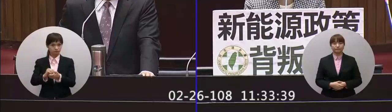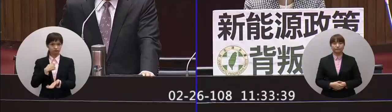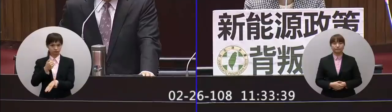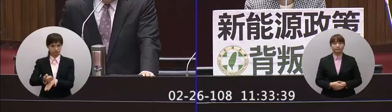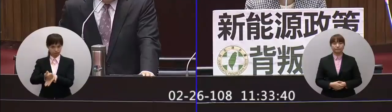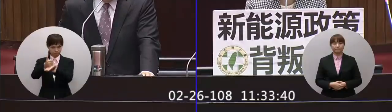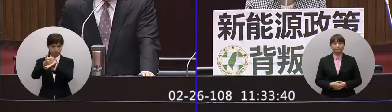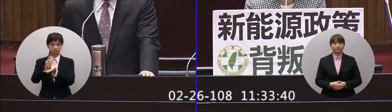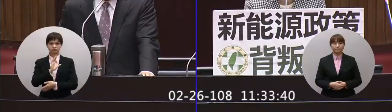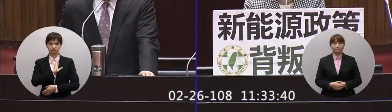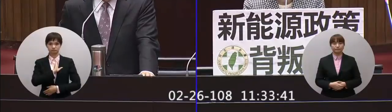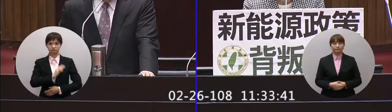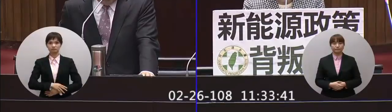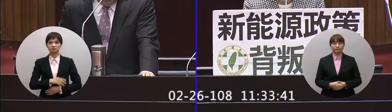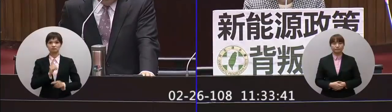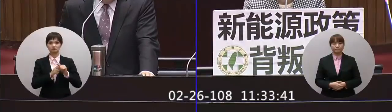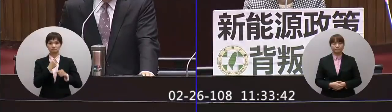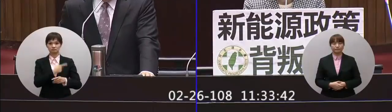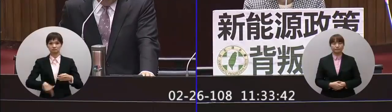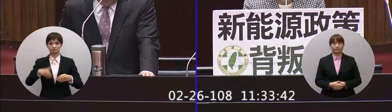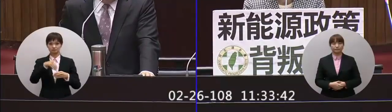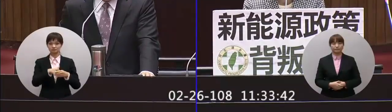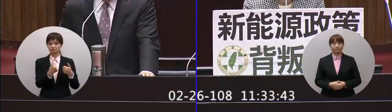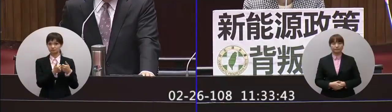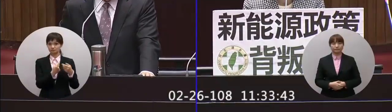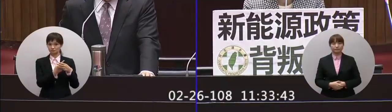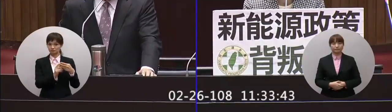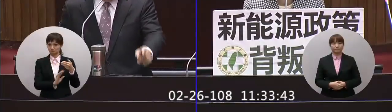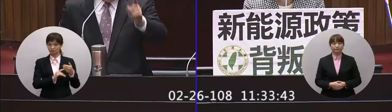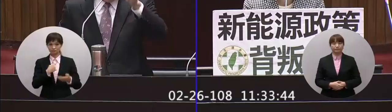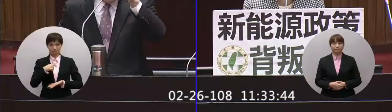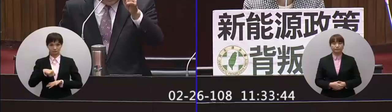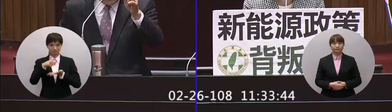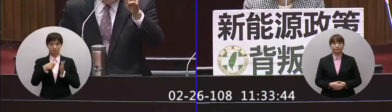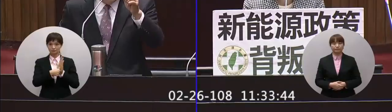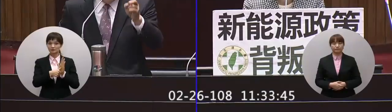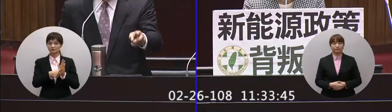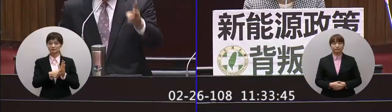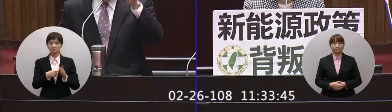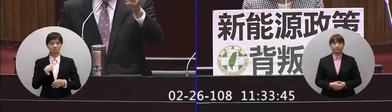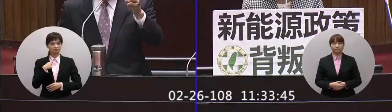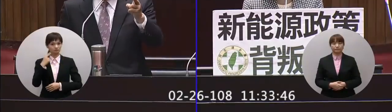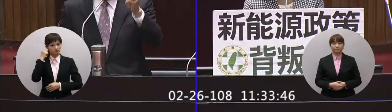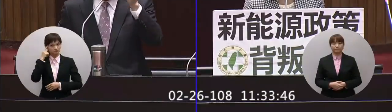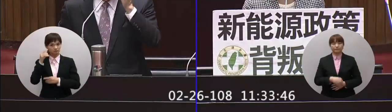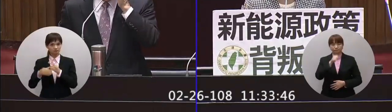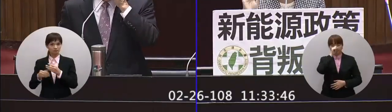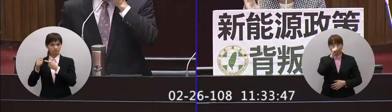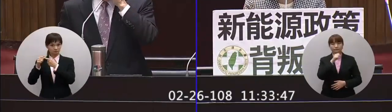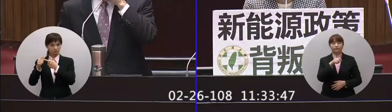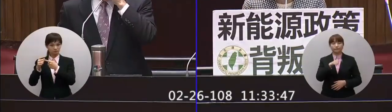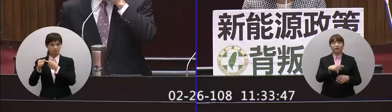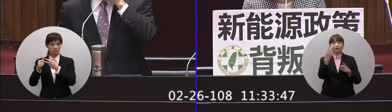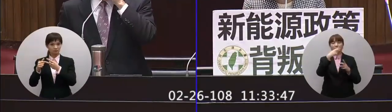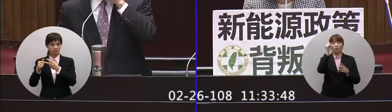而提名中选会主委，我秉持刚才讲的是第一点， 第二点是 苏院长，这个